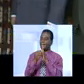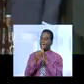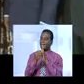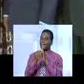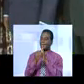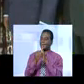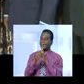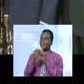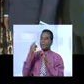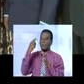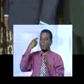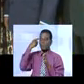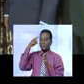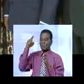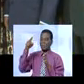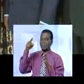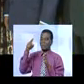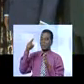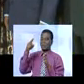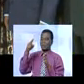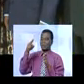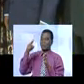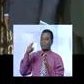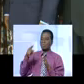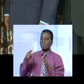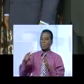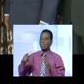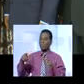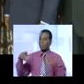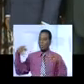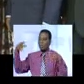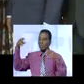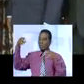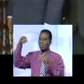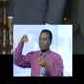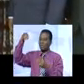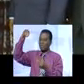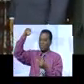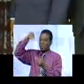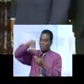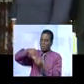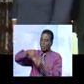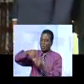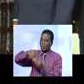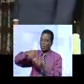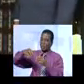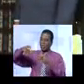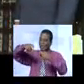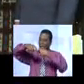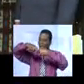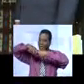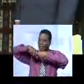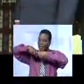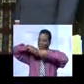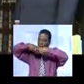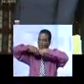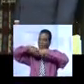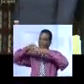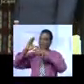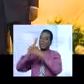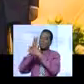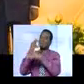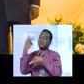en vue de resserrer et renforcer le lien de coopération entre nos deux